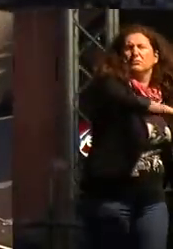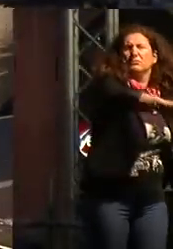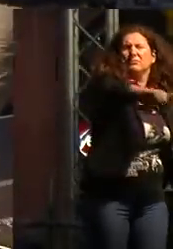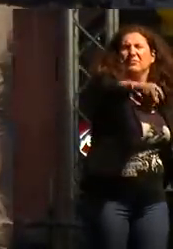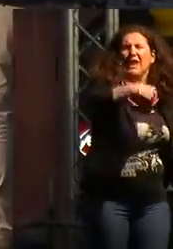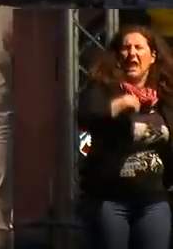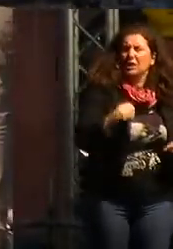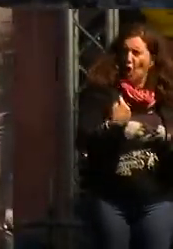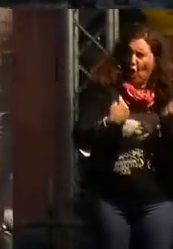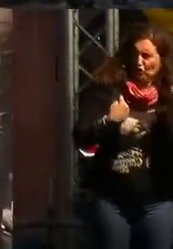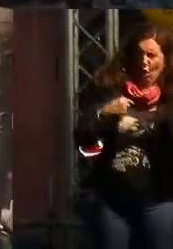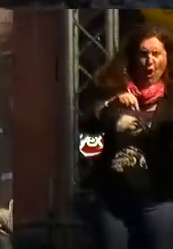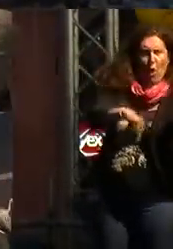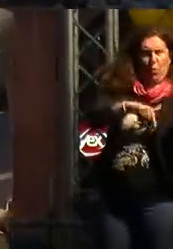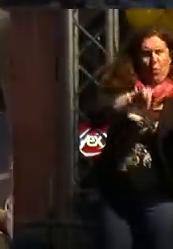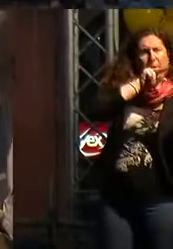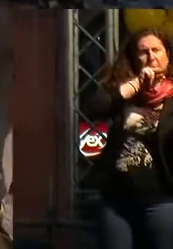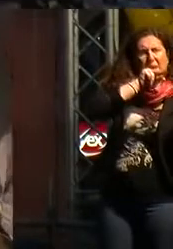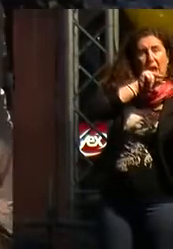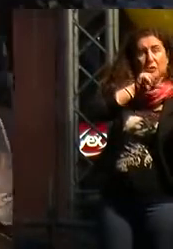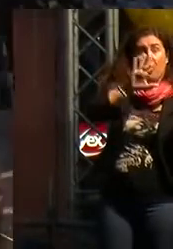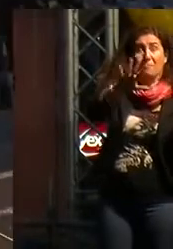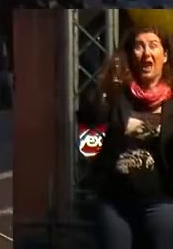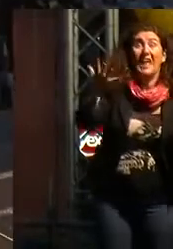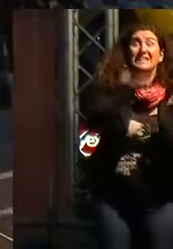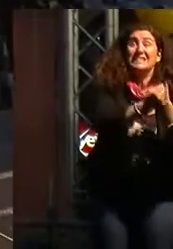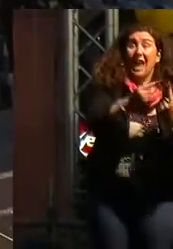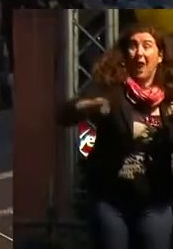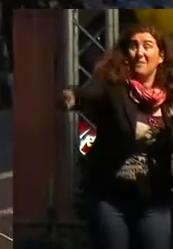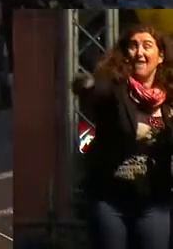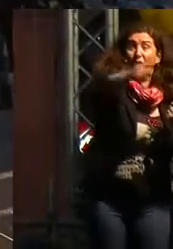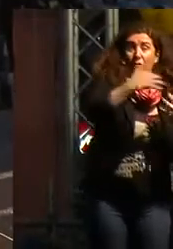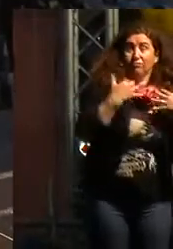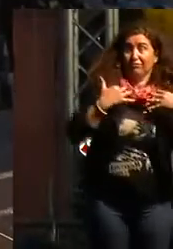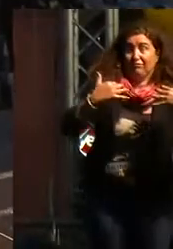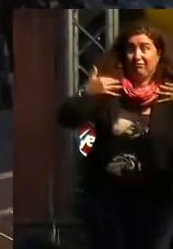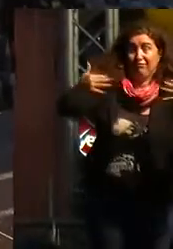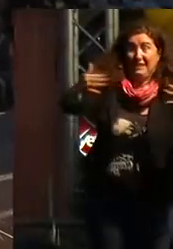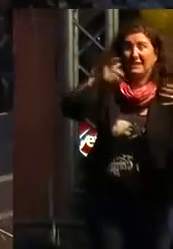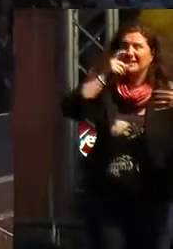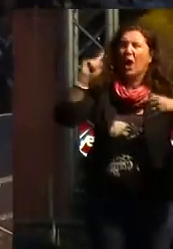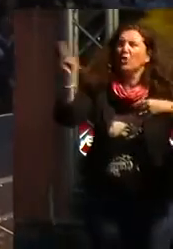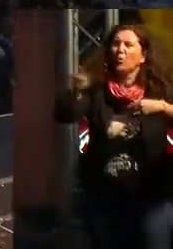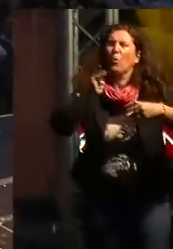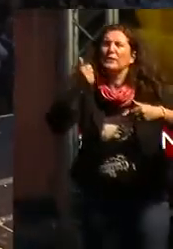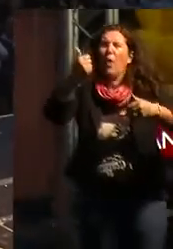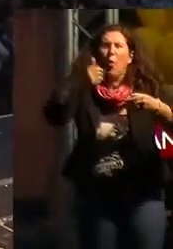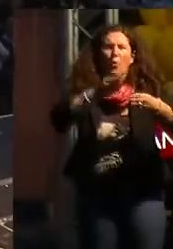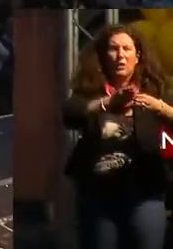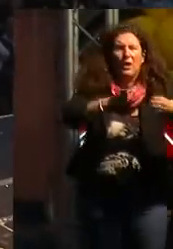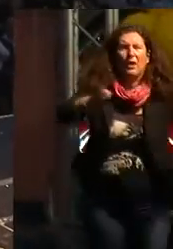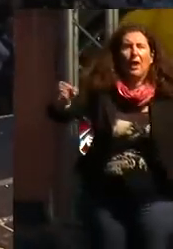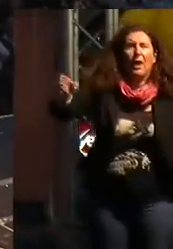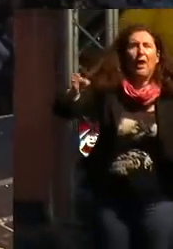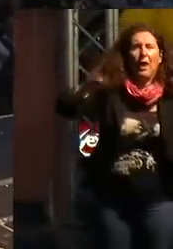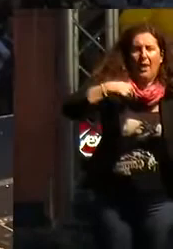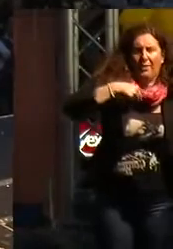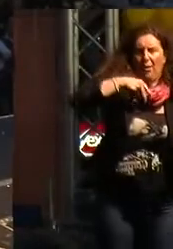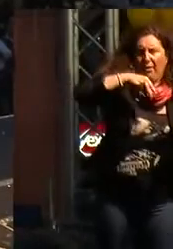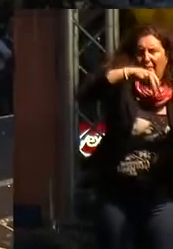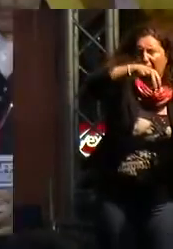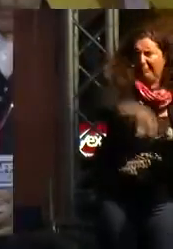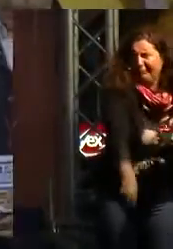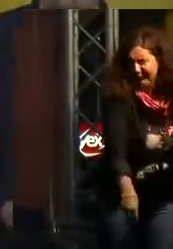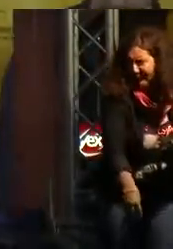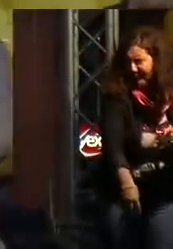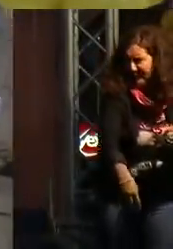solo qui a parlare, ma voi siete tutti insieme da quella parte. Se voi tutti vi spostaste in una volta, io crollerei giù. Allora noi cittadini dobbiamo fare